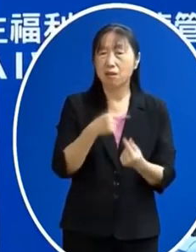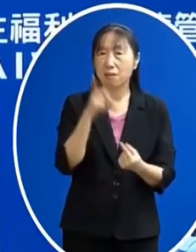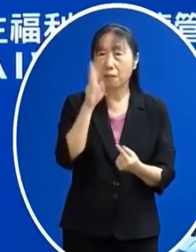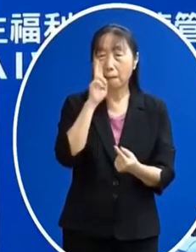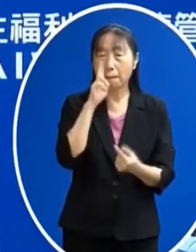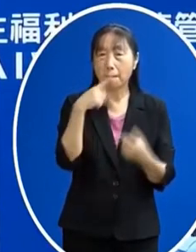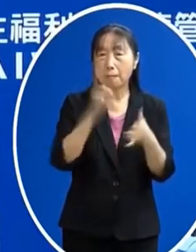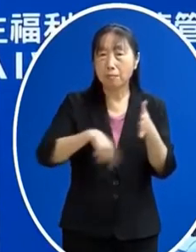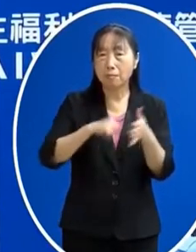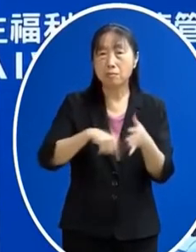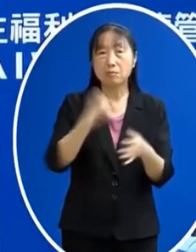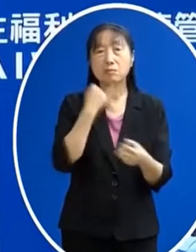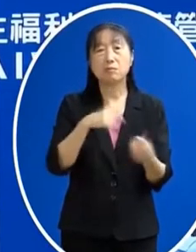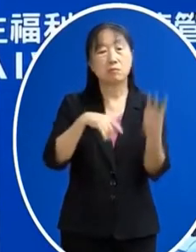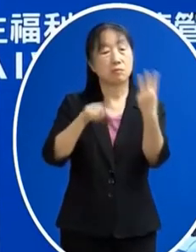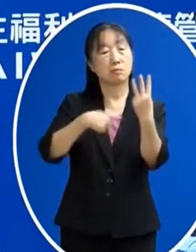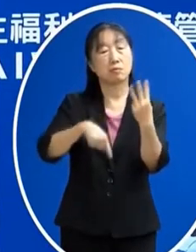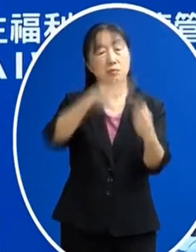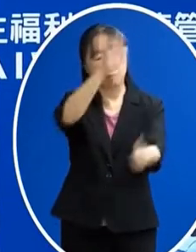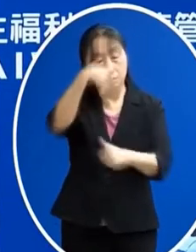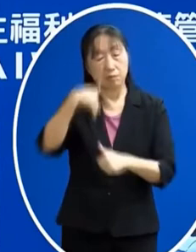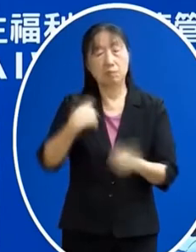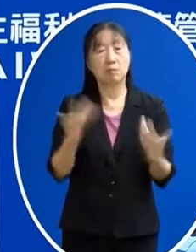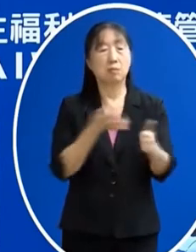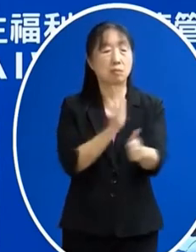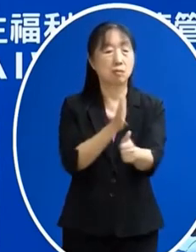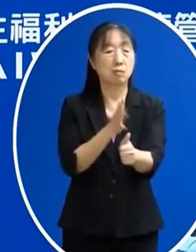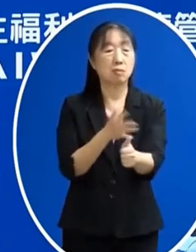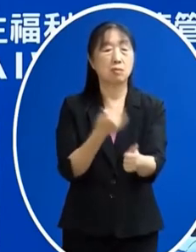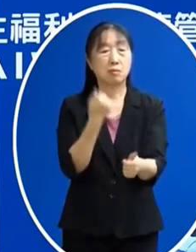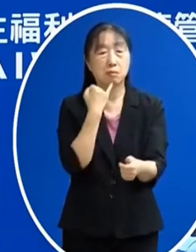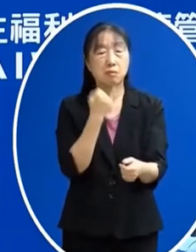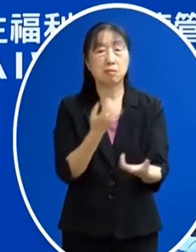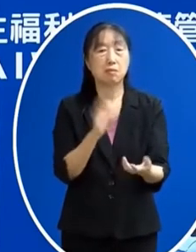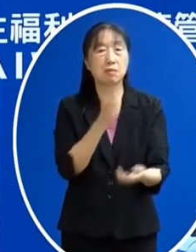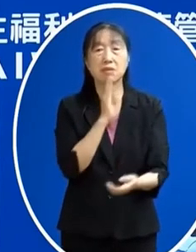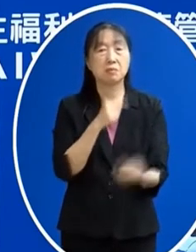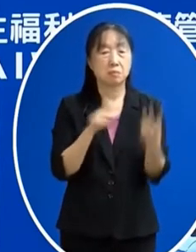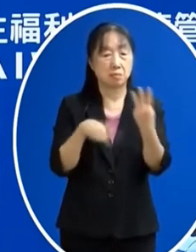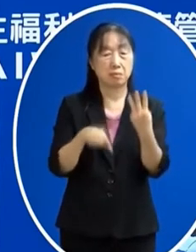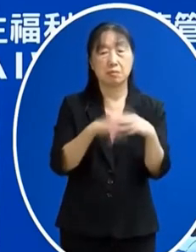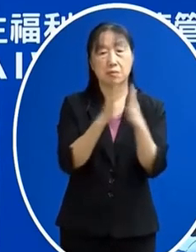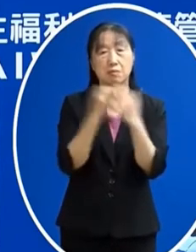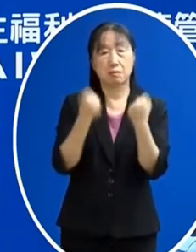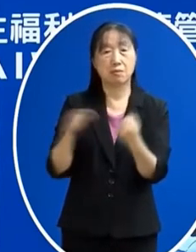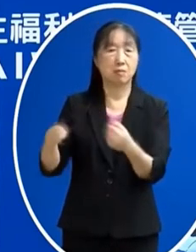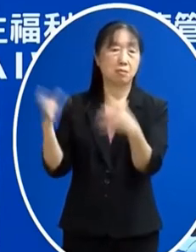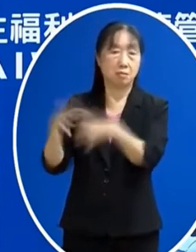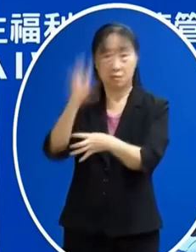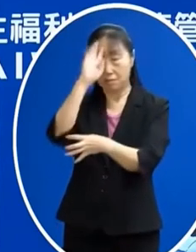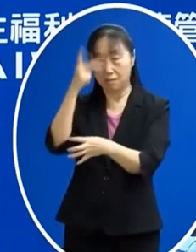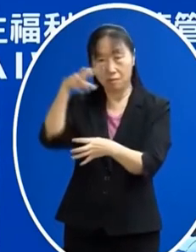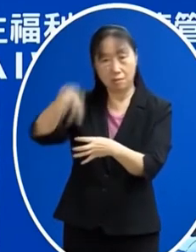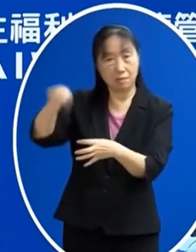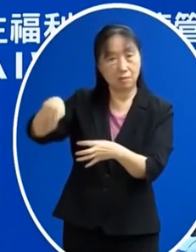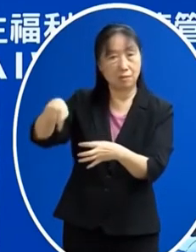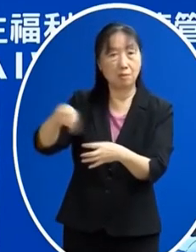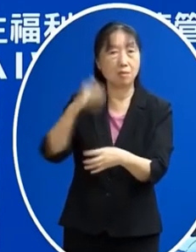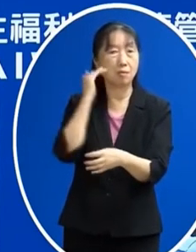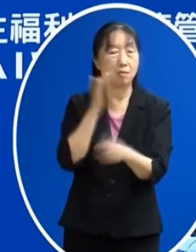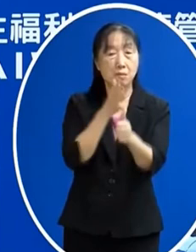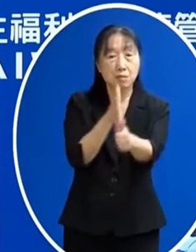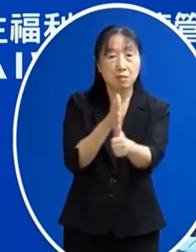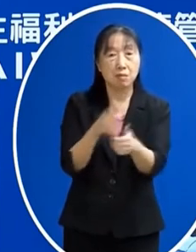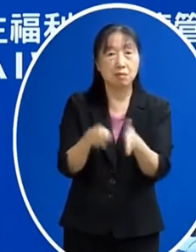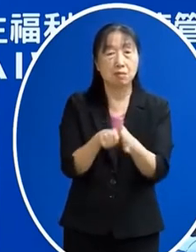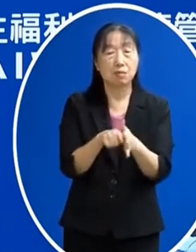就把这三个人叫来问一问，大家对一对就好了，可是这三个人现在都在集中检疫所啊，集中检疫，所以要问的时